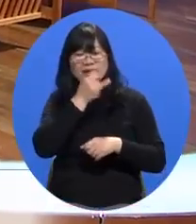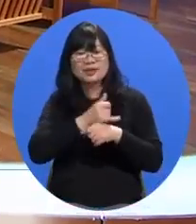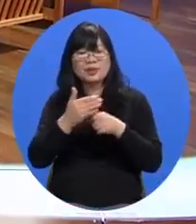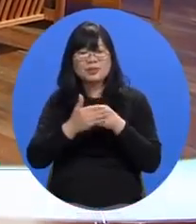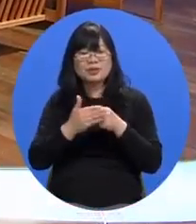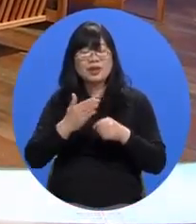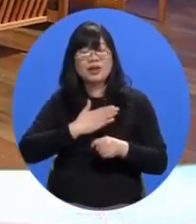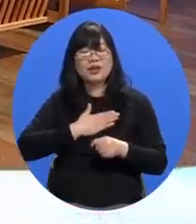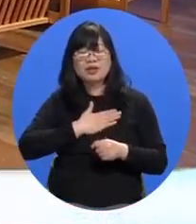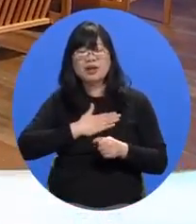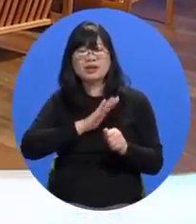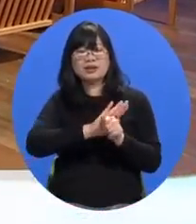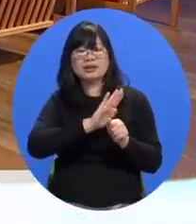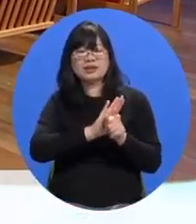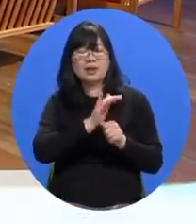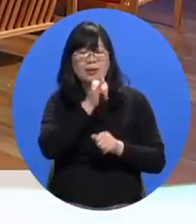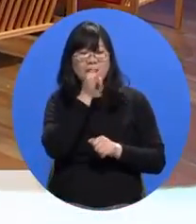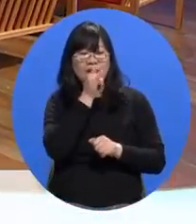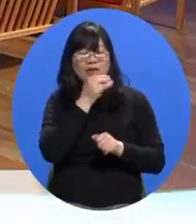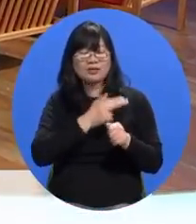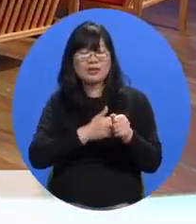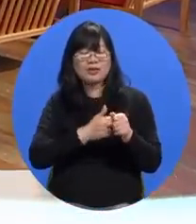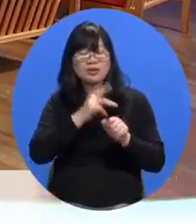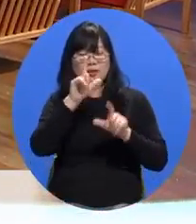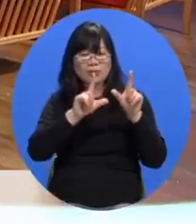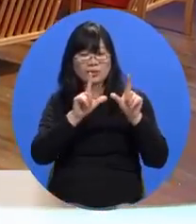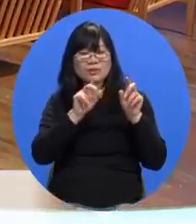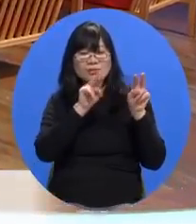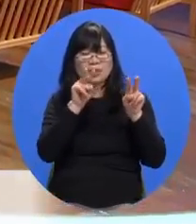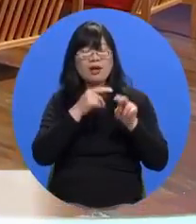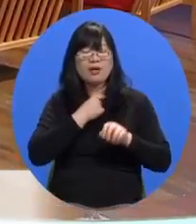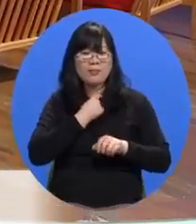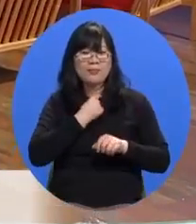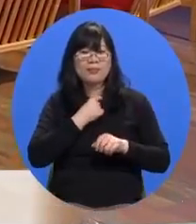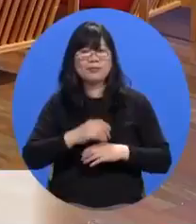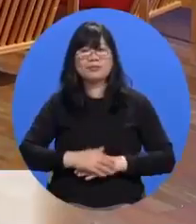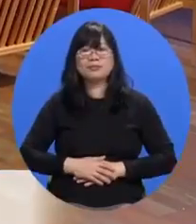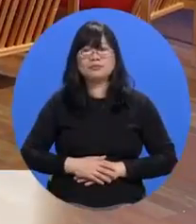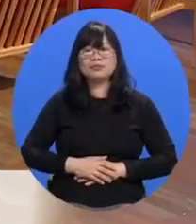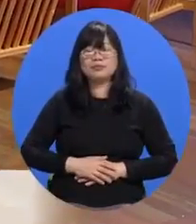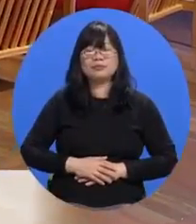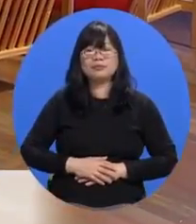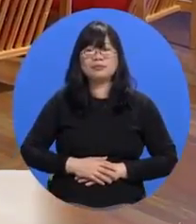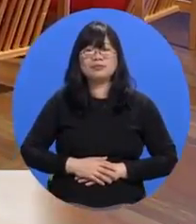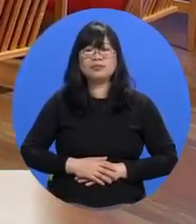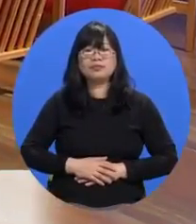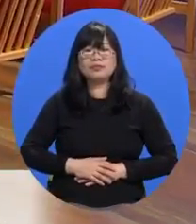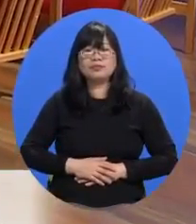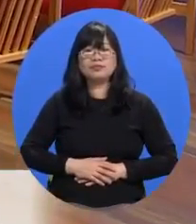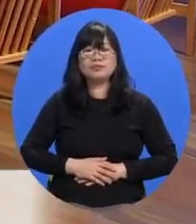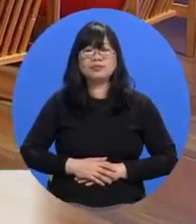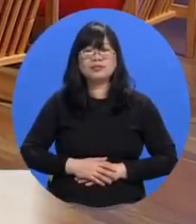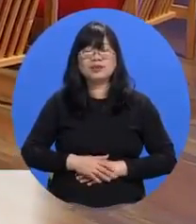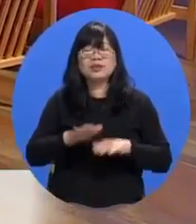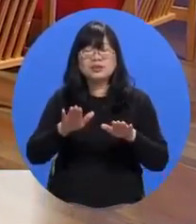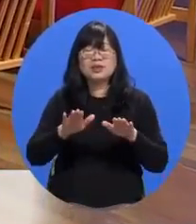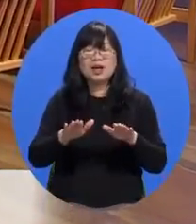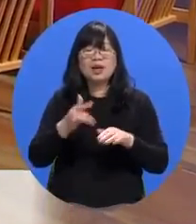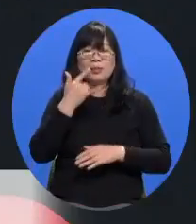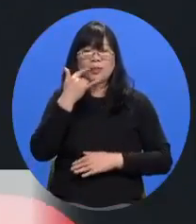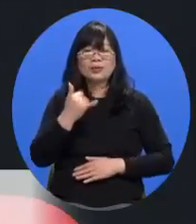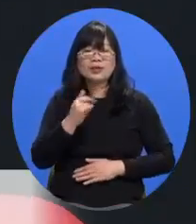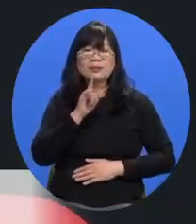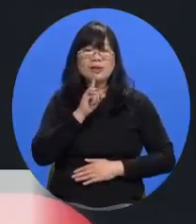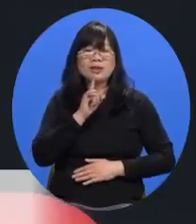네. 정서적인 지지가 되어줄 수 있는 선생님의 모습을 바라고 있습니다. 아, 네. 알겠습니다. 고맙습니다. 자, 이번엔